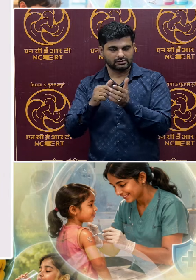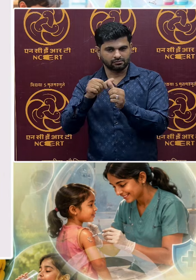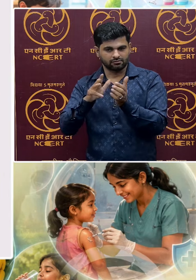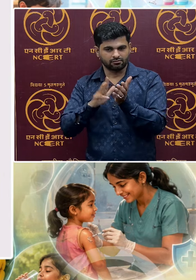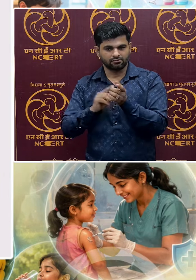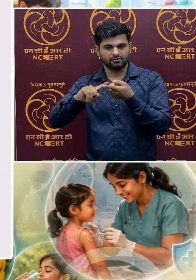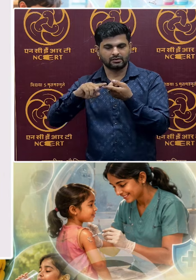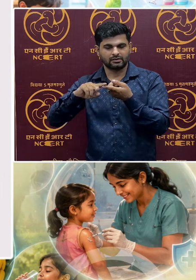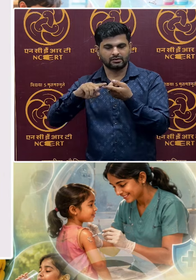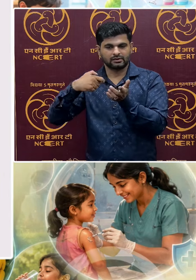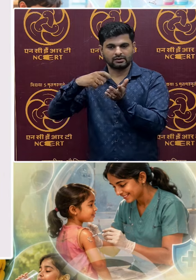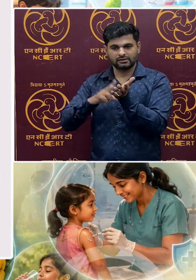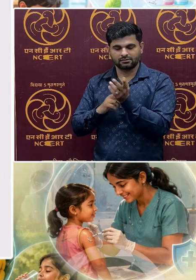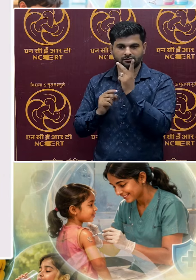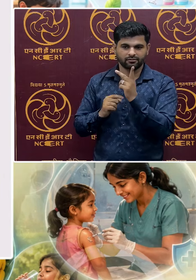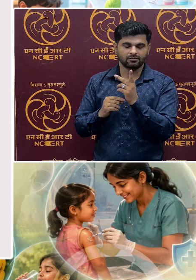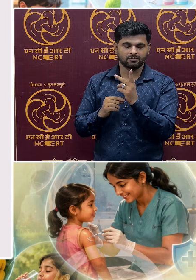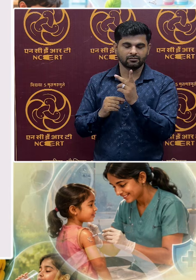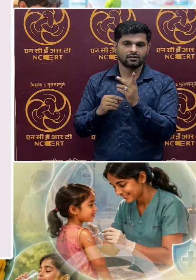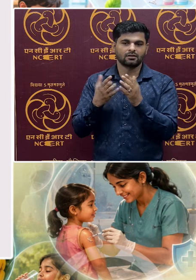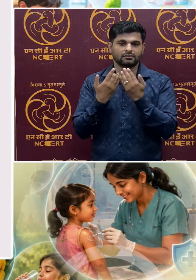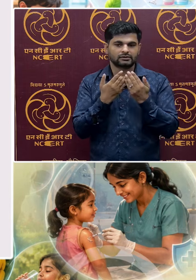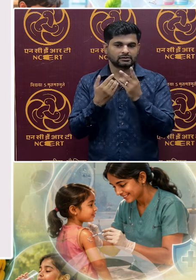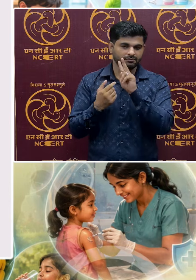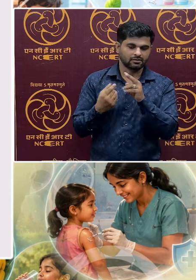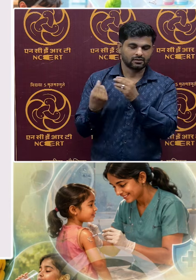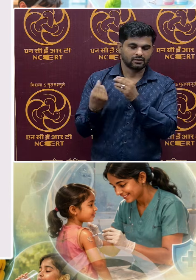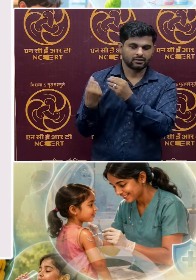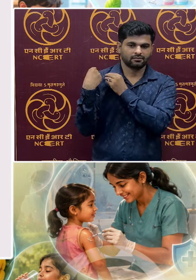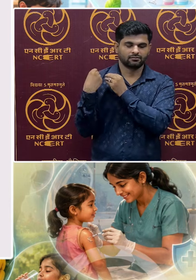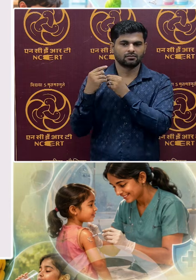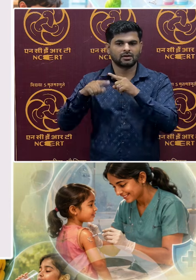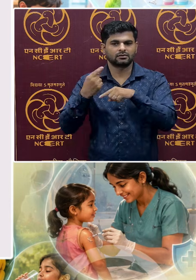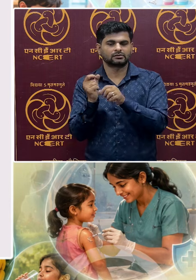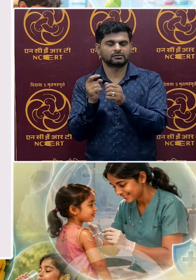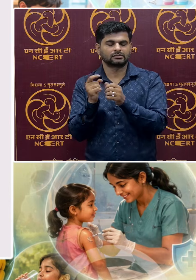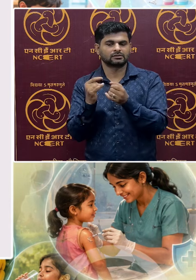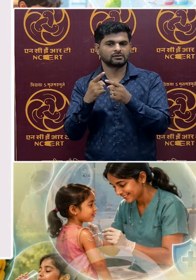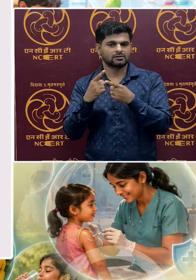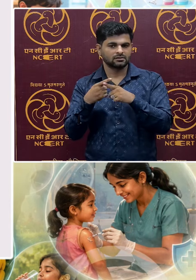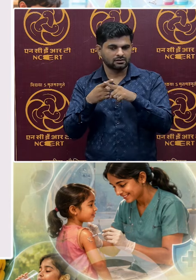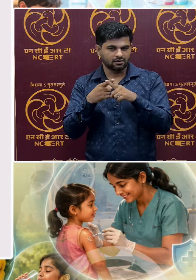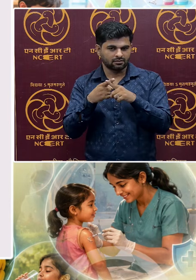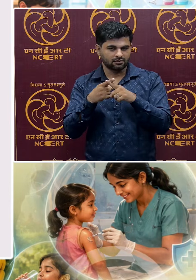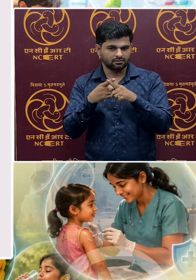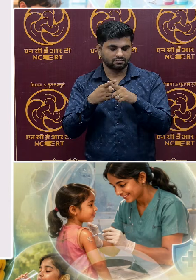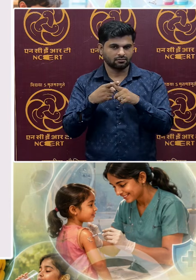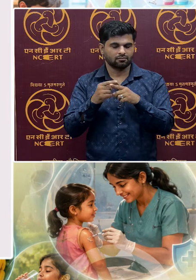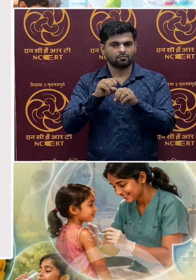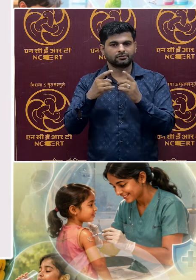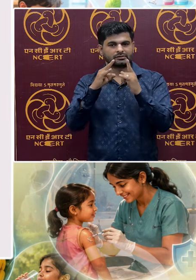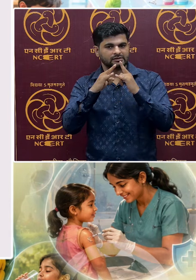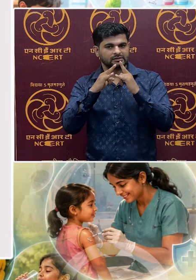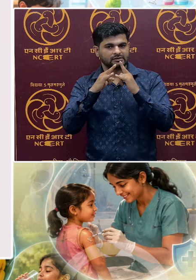की रिस्पॉन्सिबिलिटी बन जाता है। हम हर सितंबर पोषण माह सेलिब्रेट करते हैं, बहुत सारे कैंपेन्स चलाए जाते